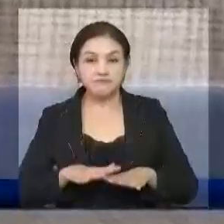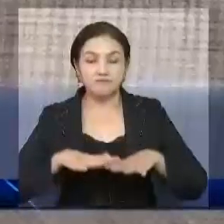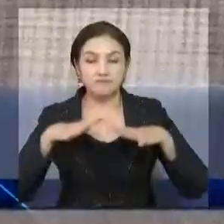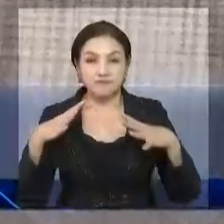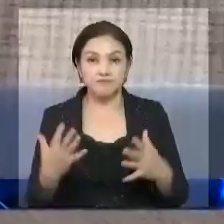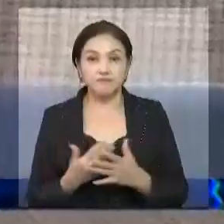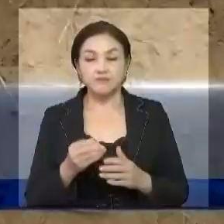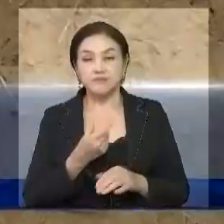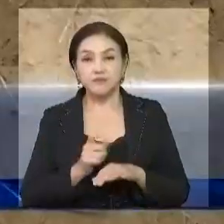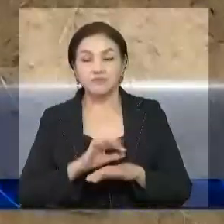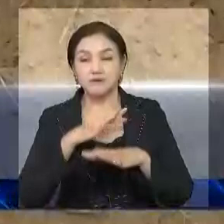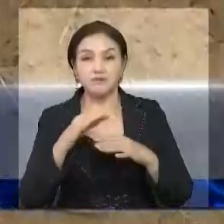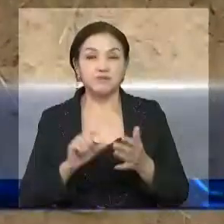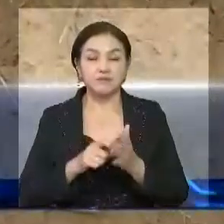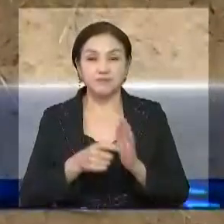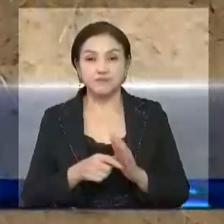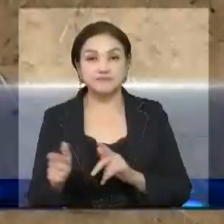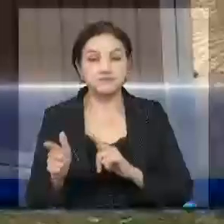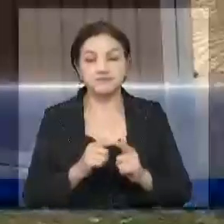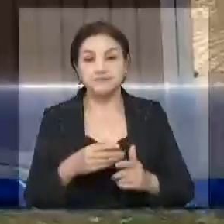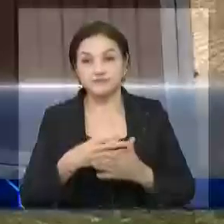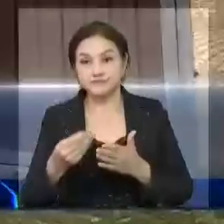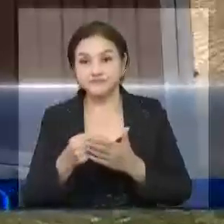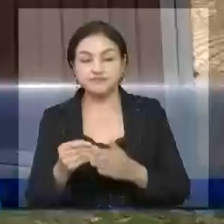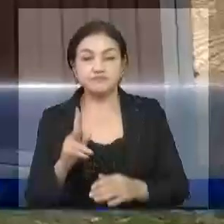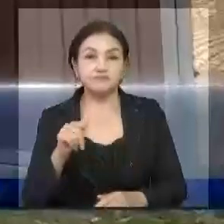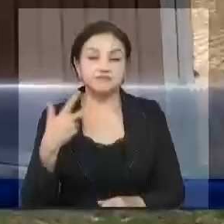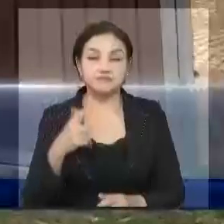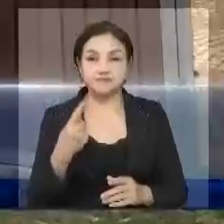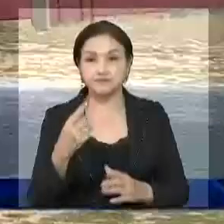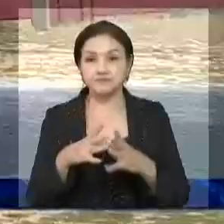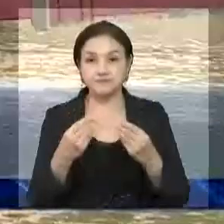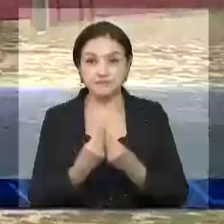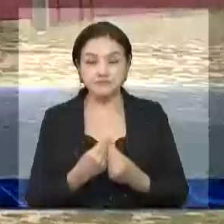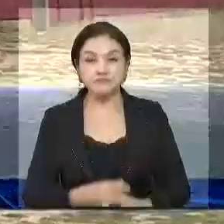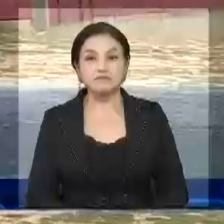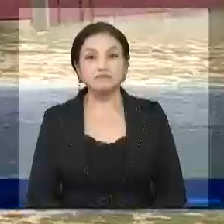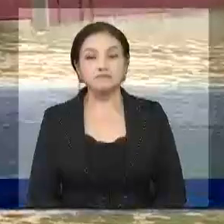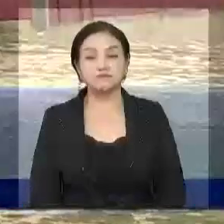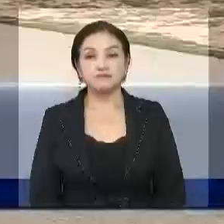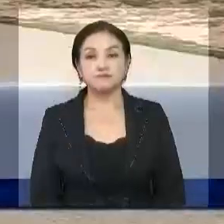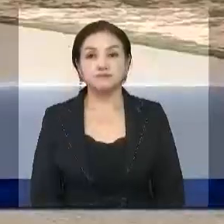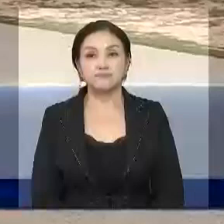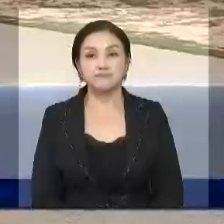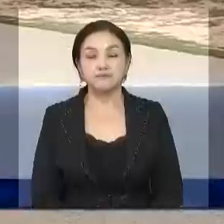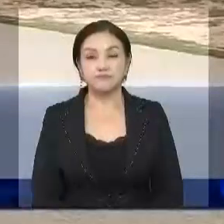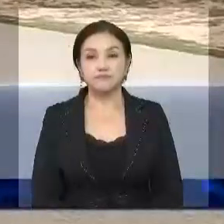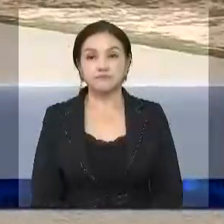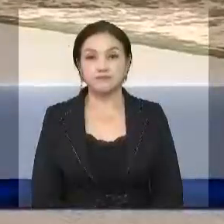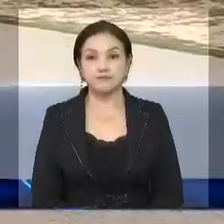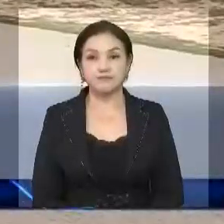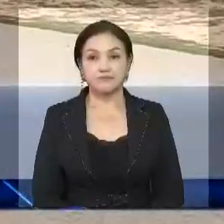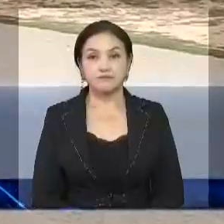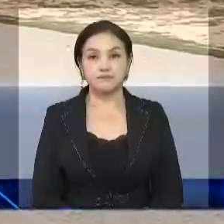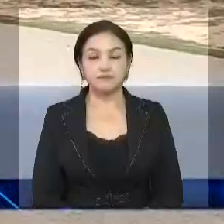большой, очень много комнат. Всего в районе готовые дома закупила 131 семья. Жасан Жалбаков, Шнадей Сагиев, телеканал Актобе.